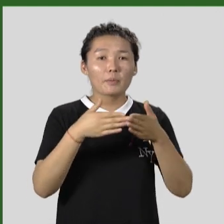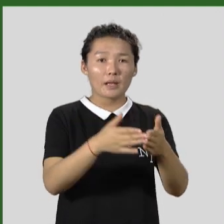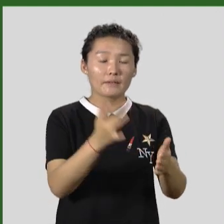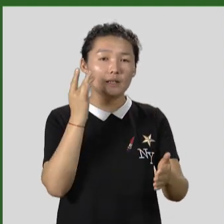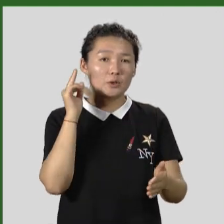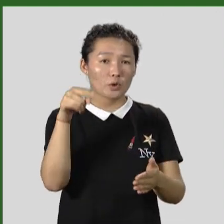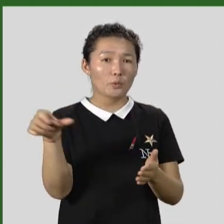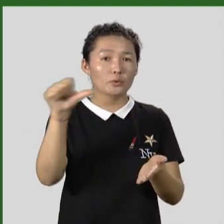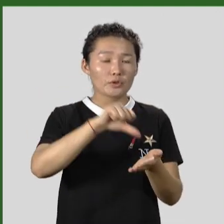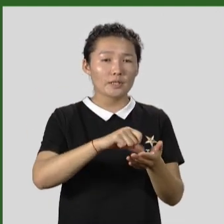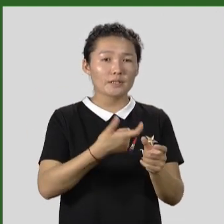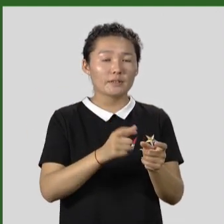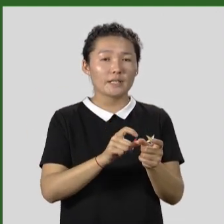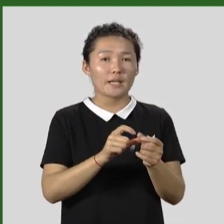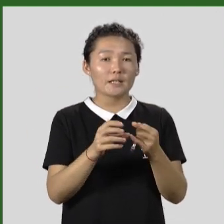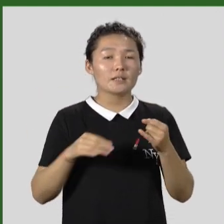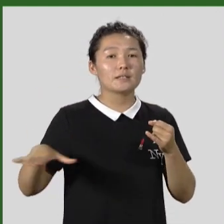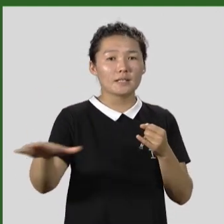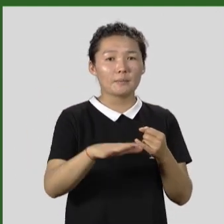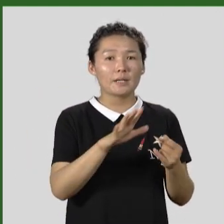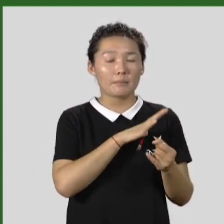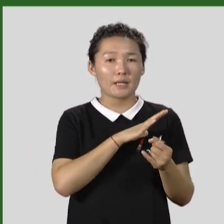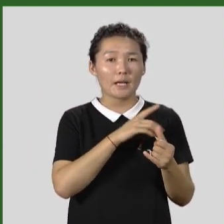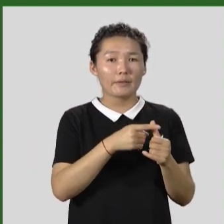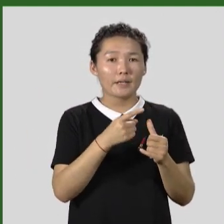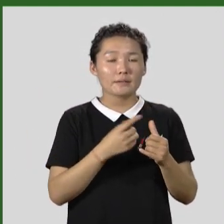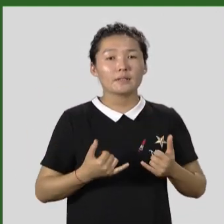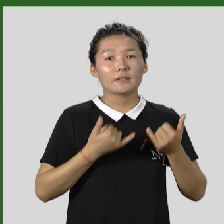Эти земли в его честь были названы Америкой.